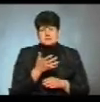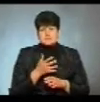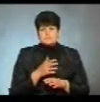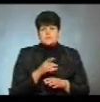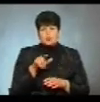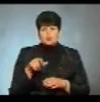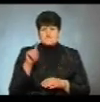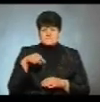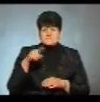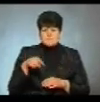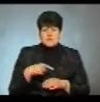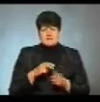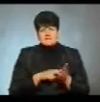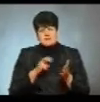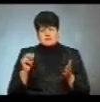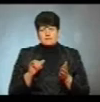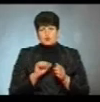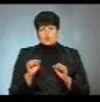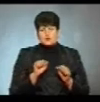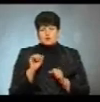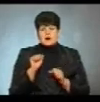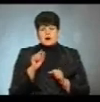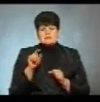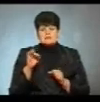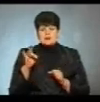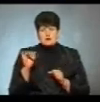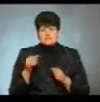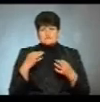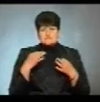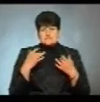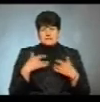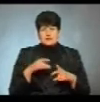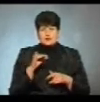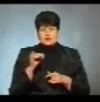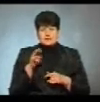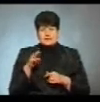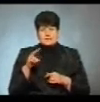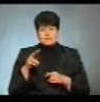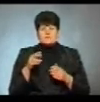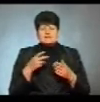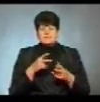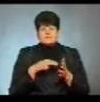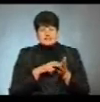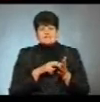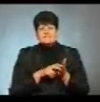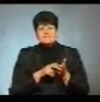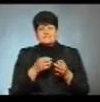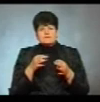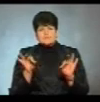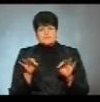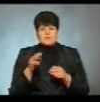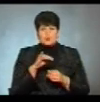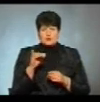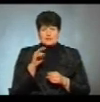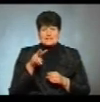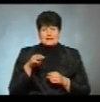Люди вимагали відставки уряду Азарова, звільнення Юлії Тимошенко, прийняття євроінтеграційних законів і підписання угоди про асоціацію